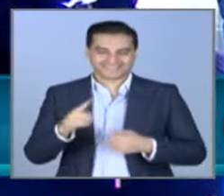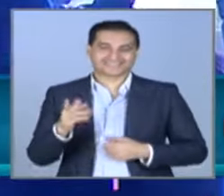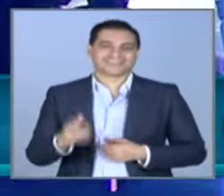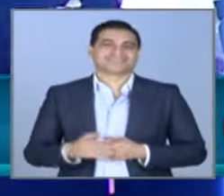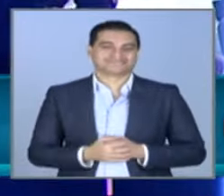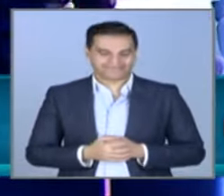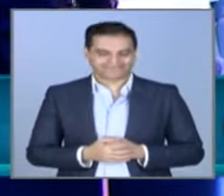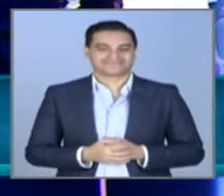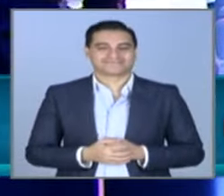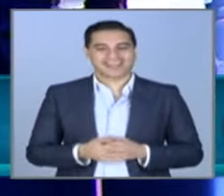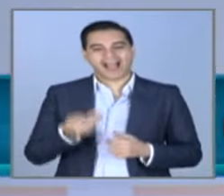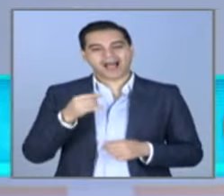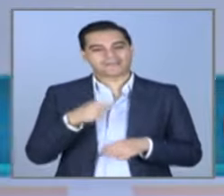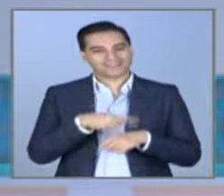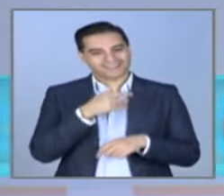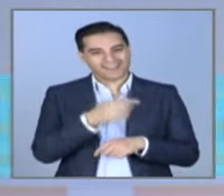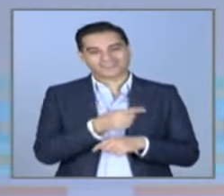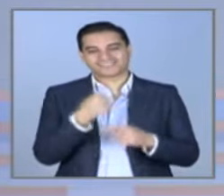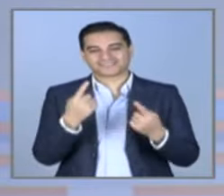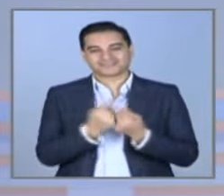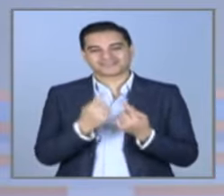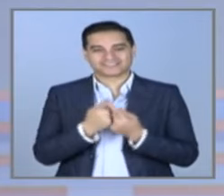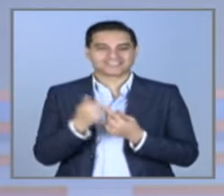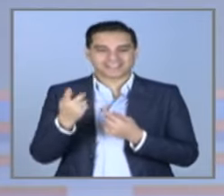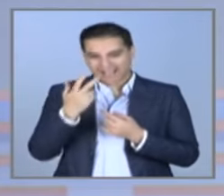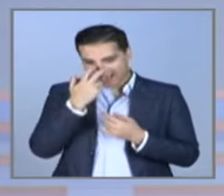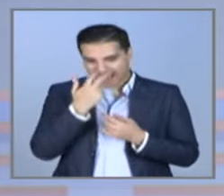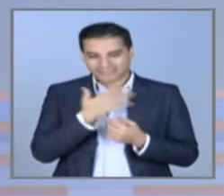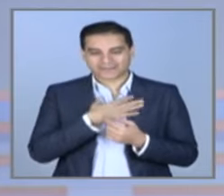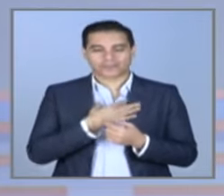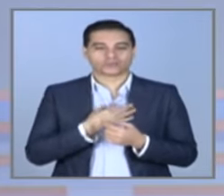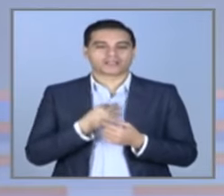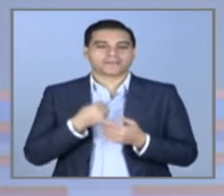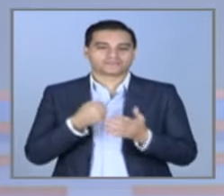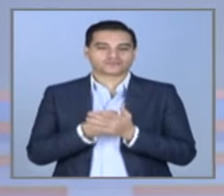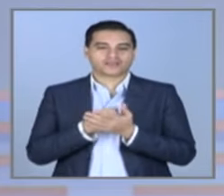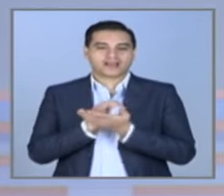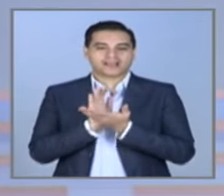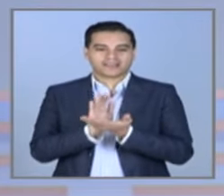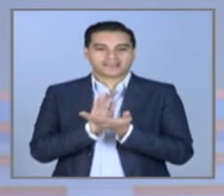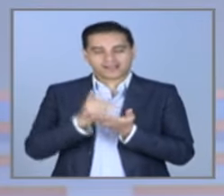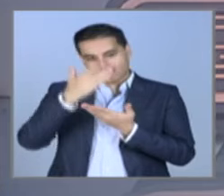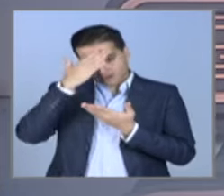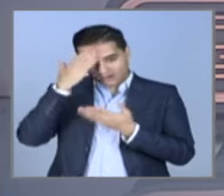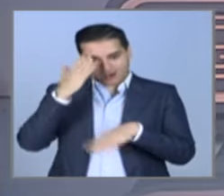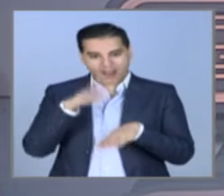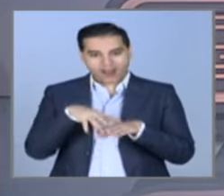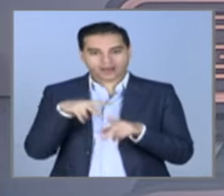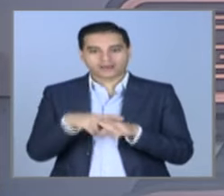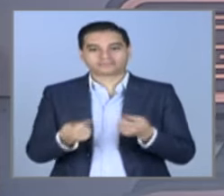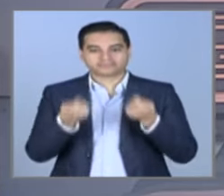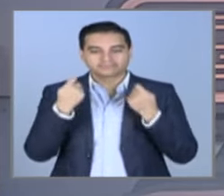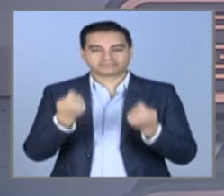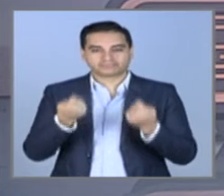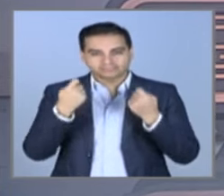أحمد تأخرت يا أحمد. أقدم وسام فروسية ملكي منذ عام